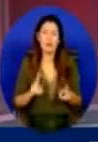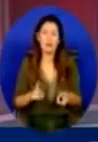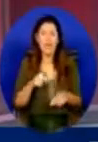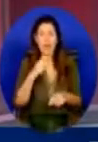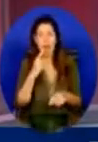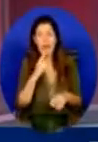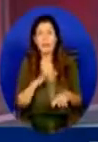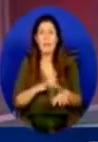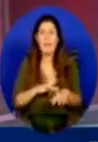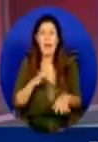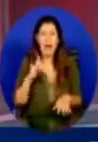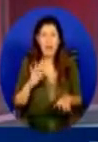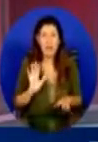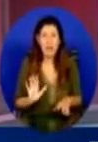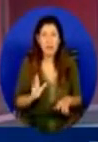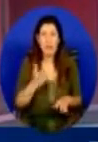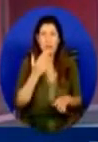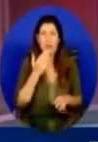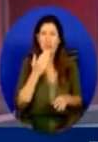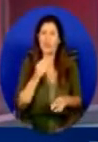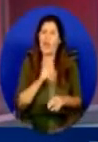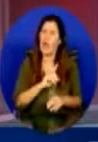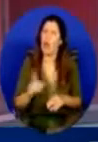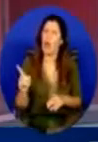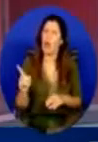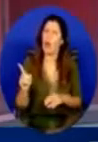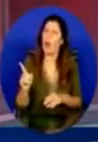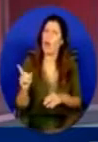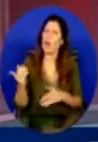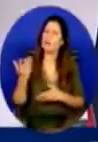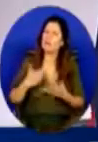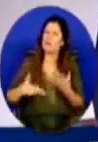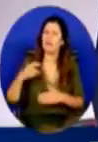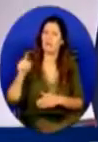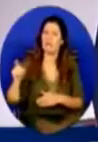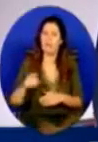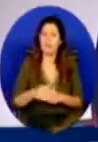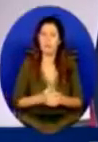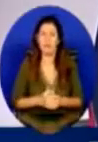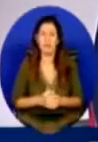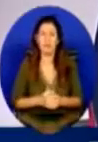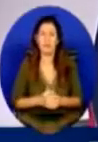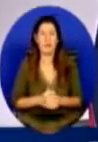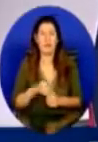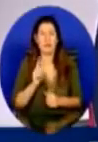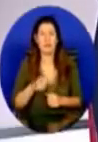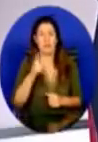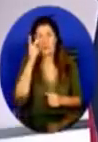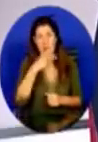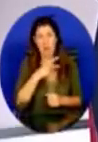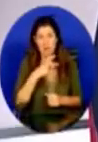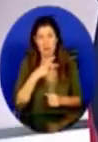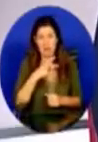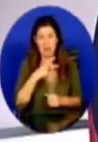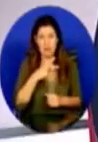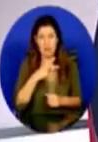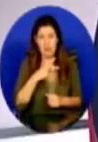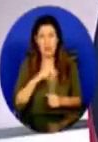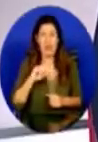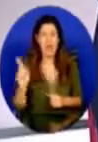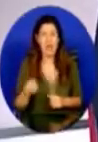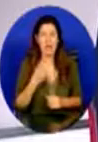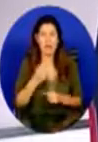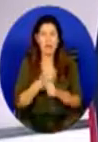מצד מדינת ישראל. מה המדיניות שלכם בנוגע לזה, למשל? צריך להבין, כמו שאמרתי, אנחנו מייצגים את העם